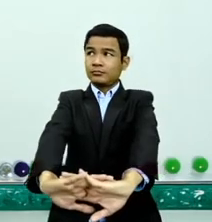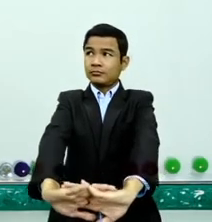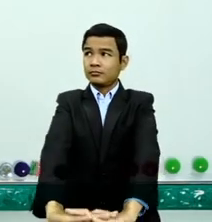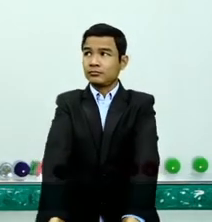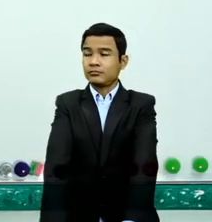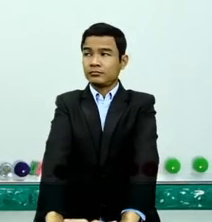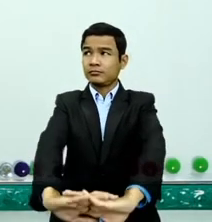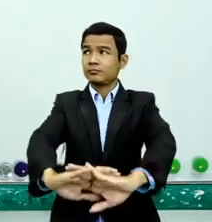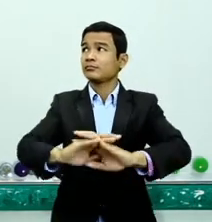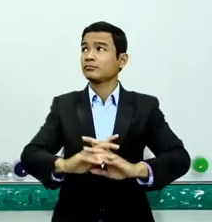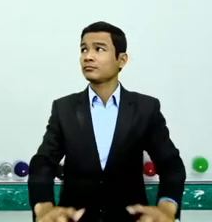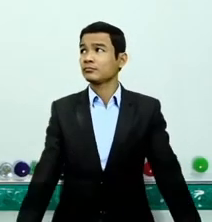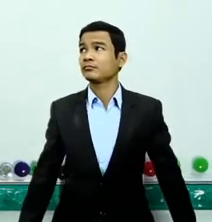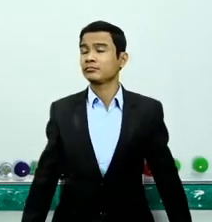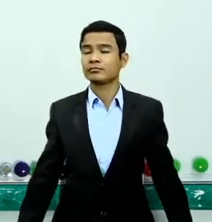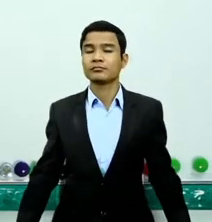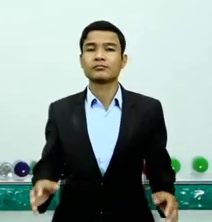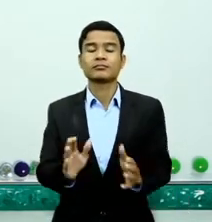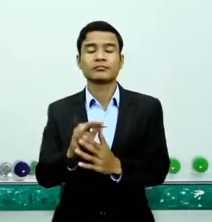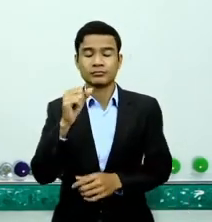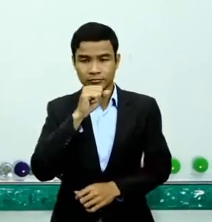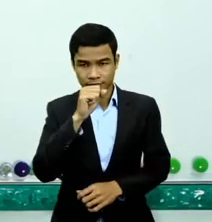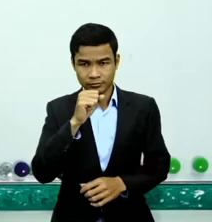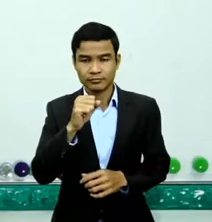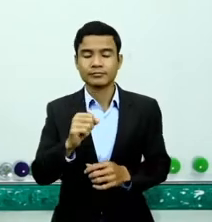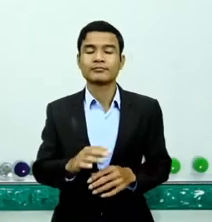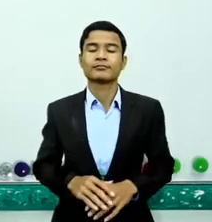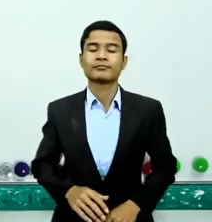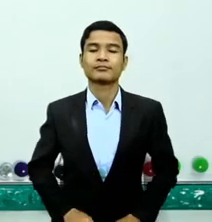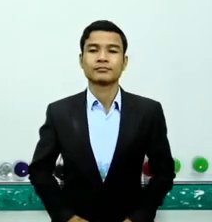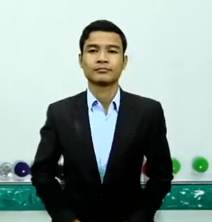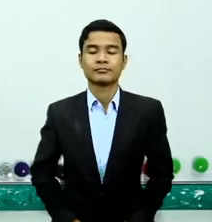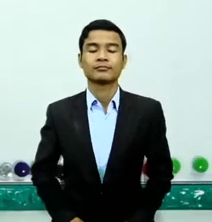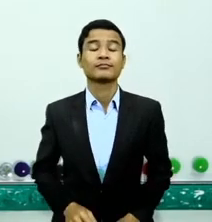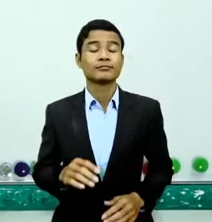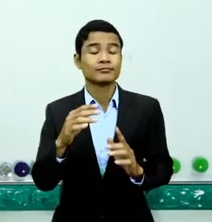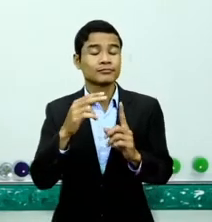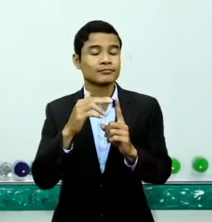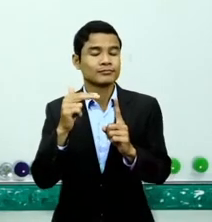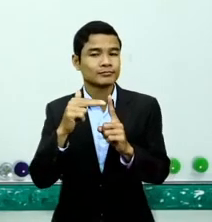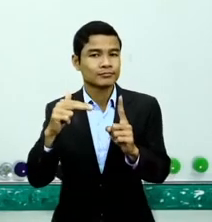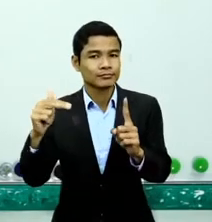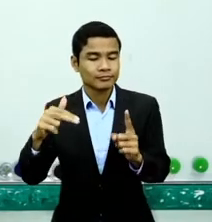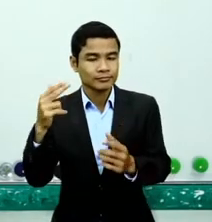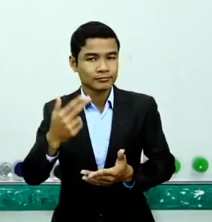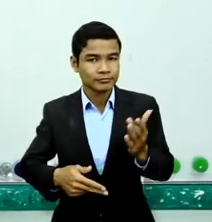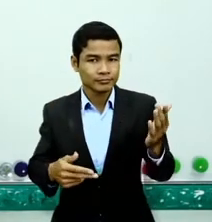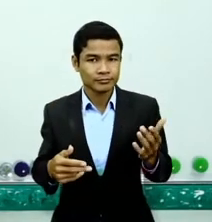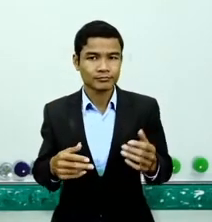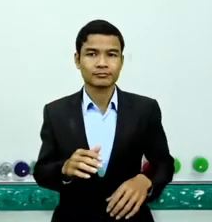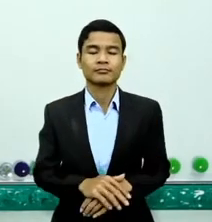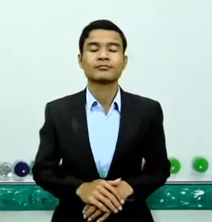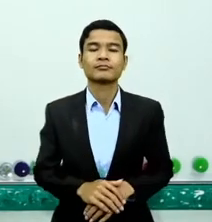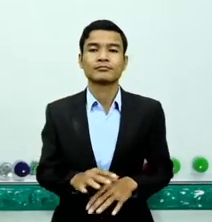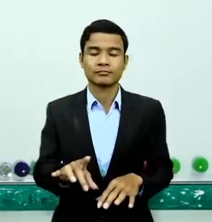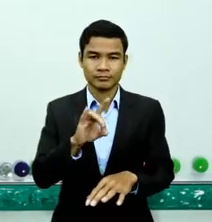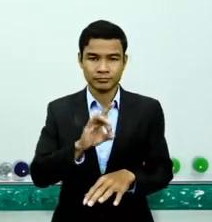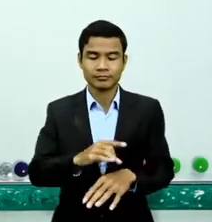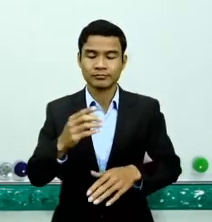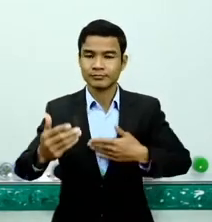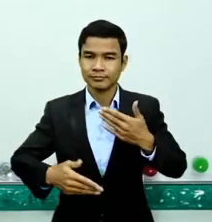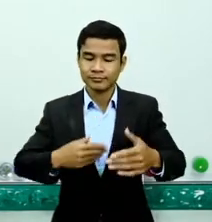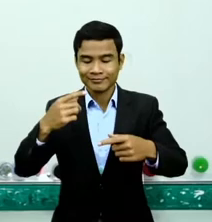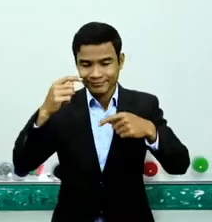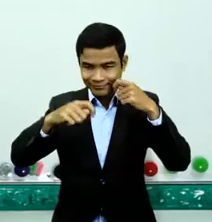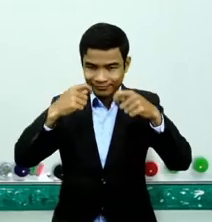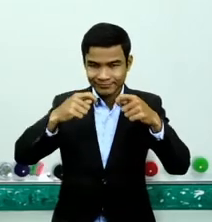vinh chà hơi dương chương trình riêng cục mà một thà bọt ấy gất chà cái dương chương bọt bê sập bái bê